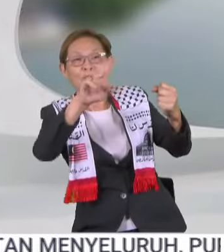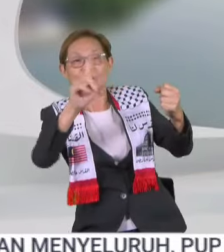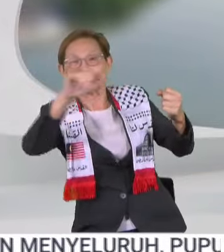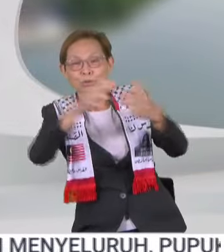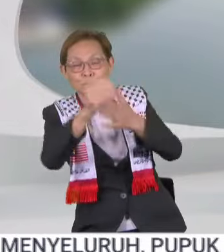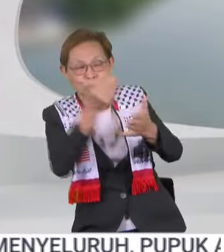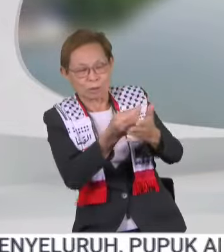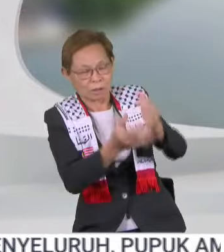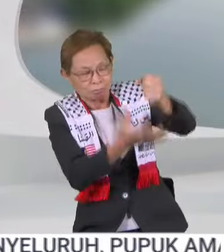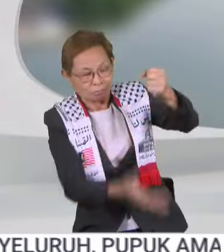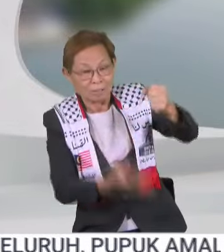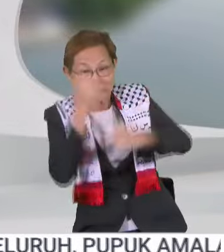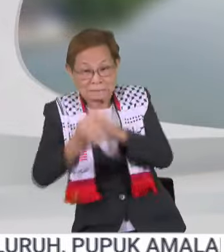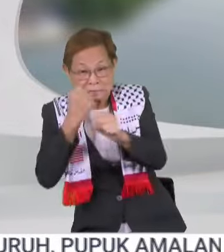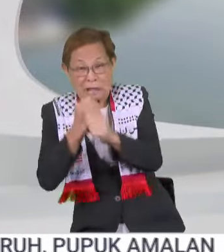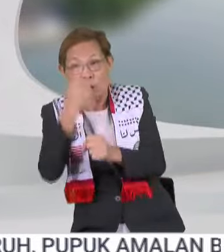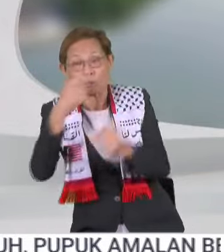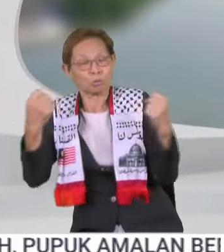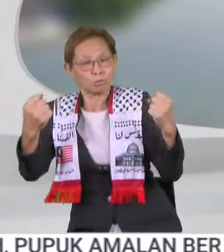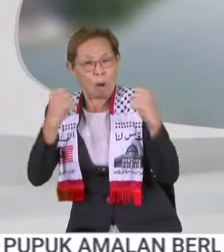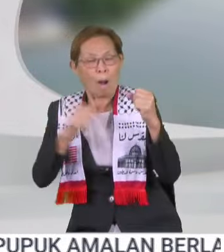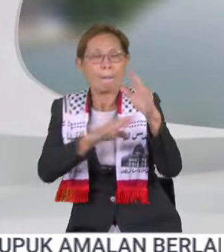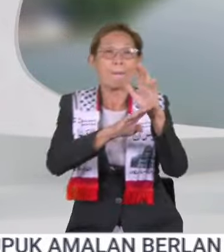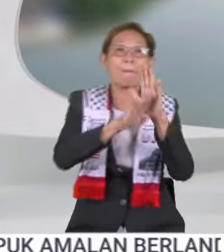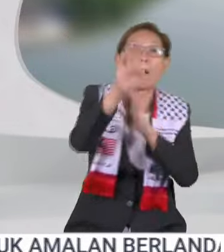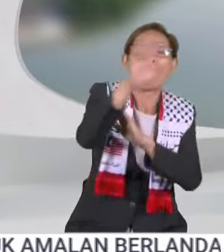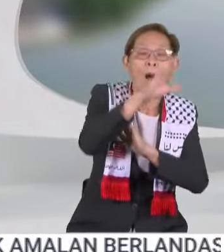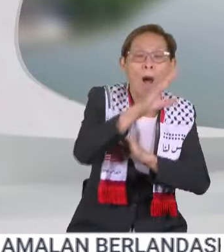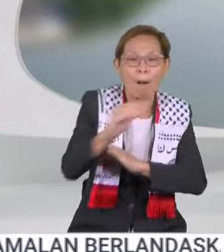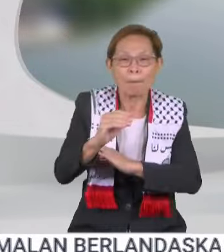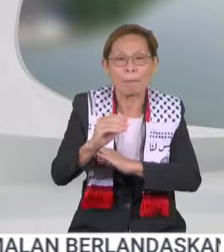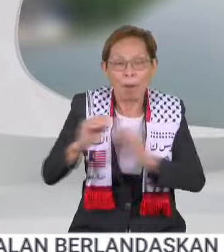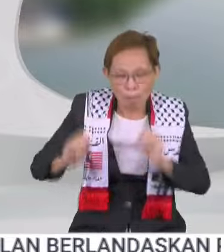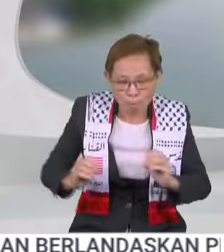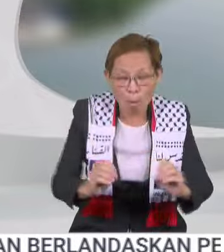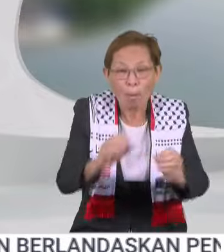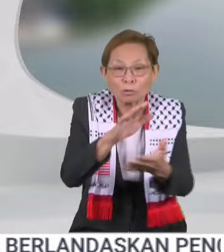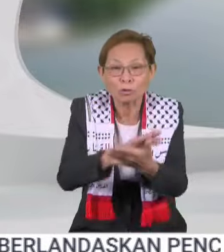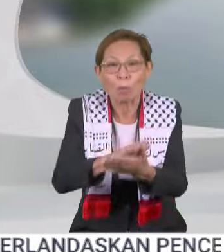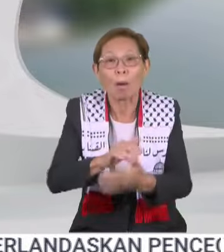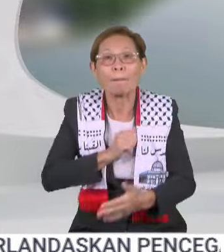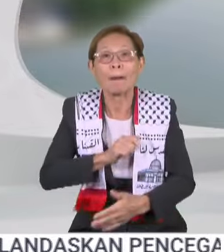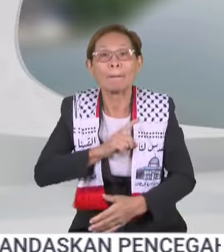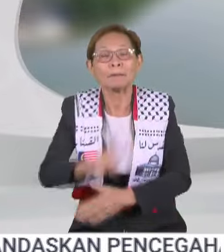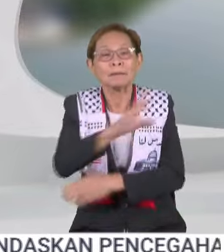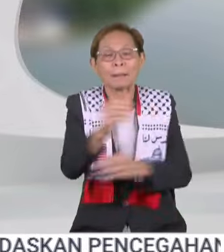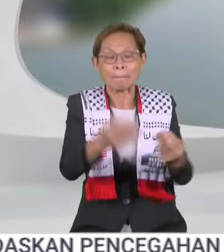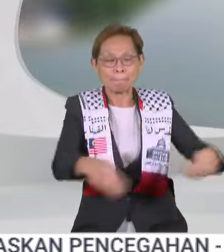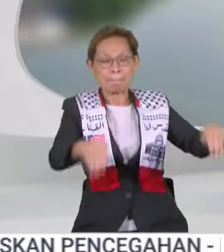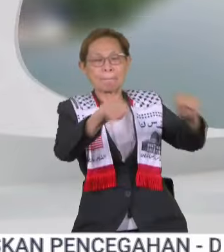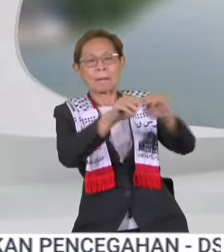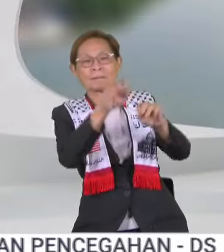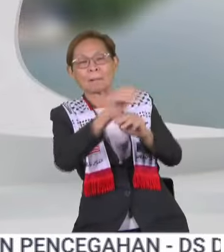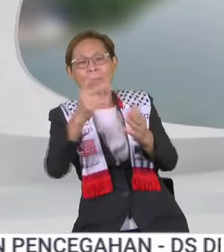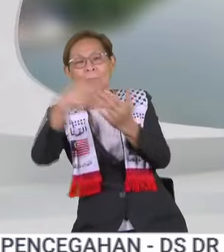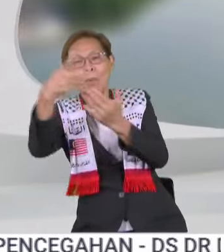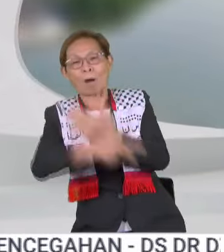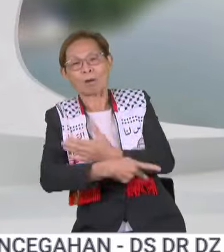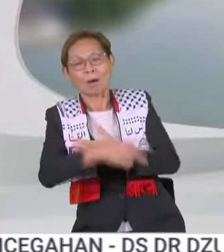RM131 juta tahun ini bagi memperkukuhkan lagi pembangunan dan operasi sekolah agama Islam dan masjid serta